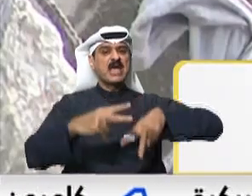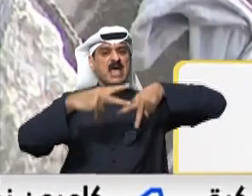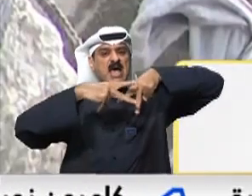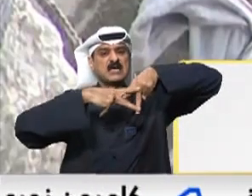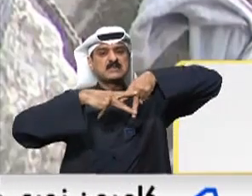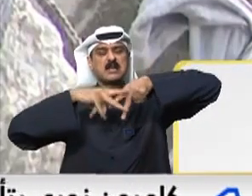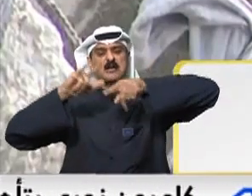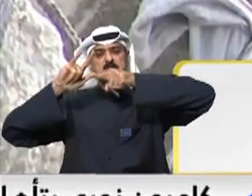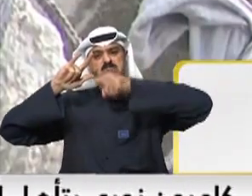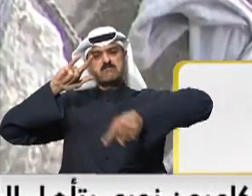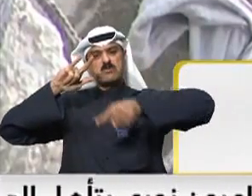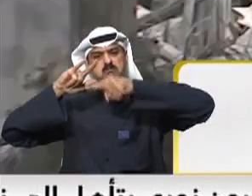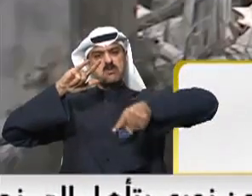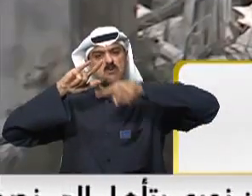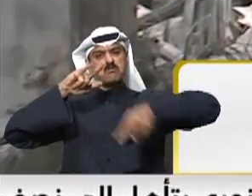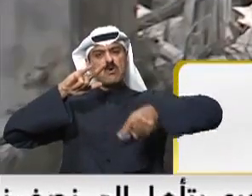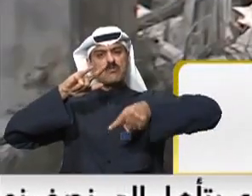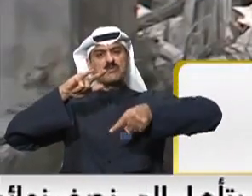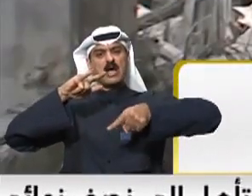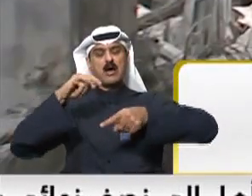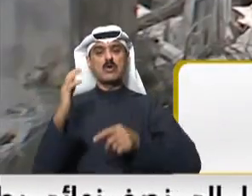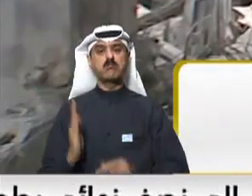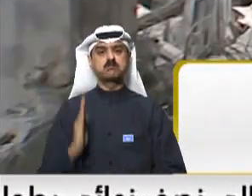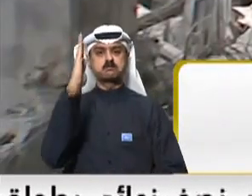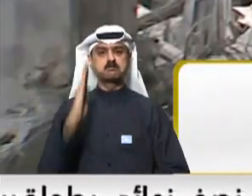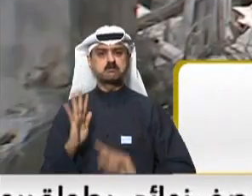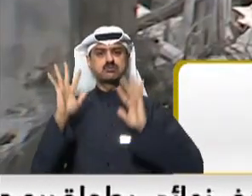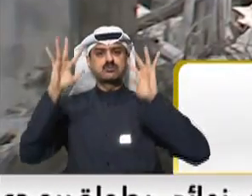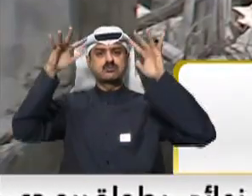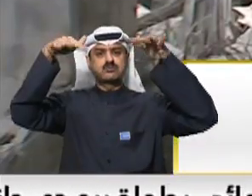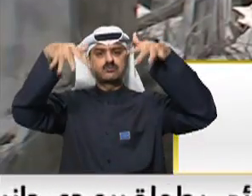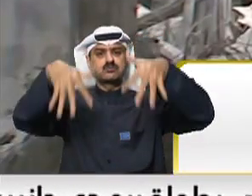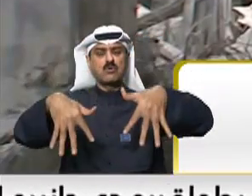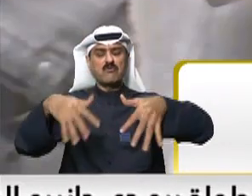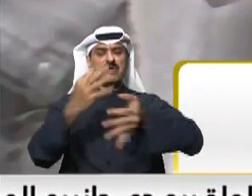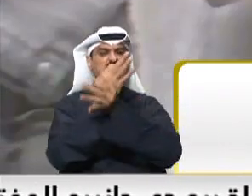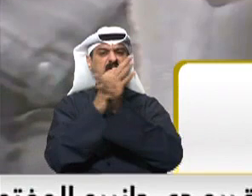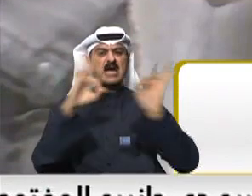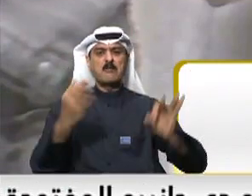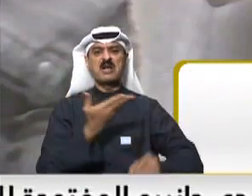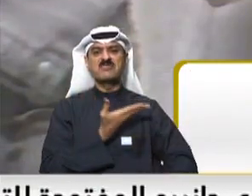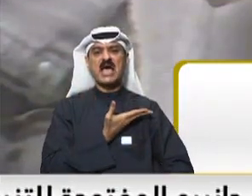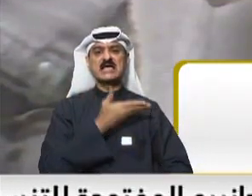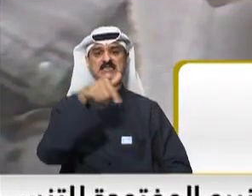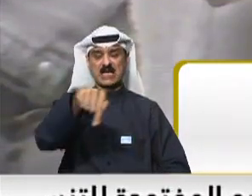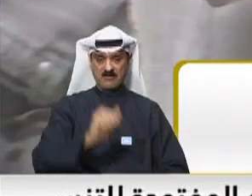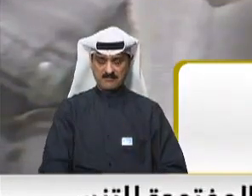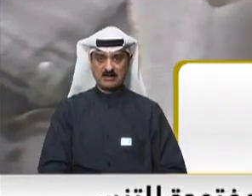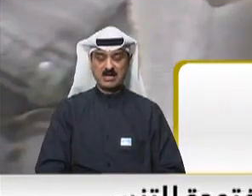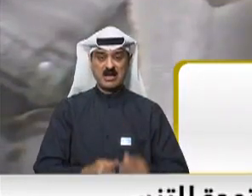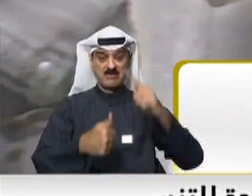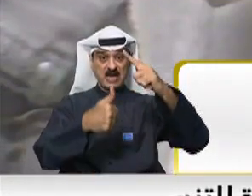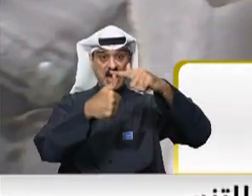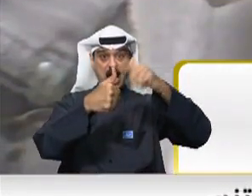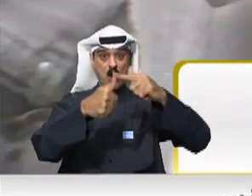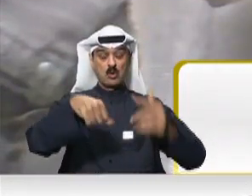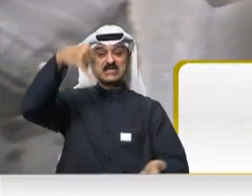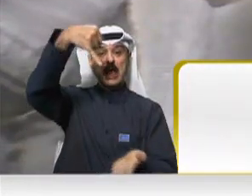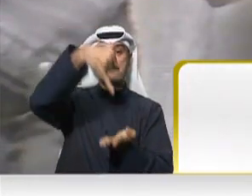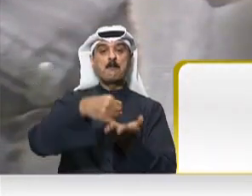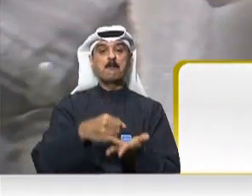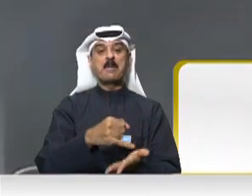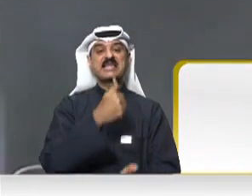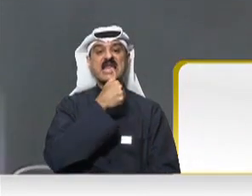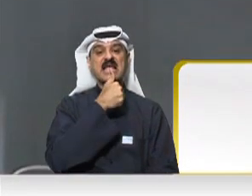وقصف مدفعي عنيف استهدف جميع أنحاء القطاع، خاصة مدينة رفح ومناطق وسط